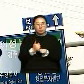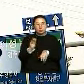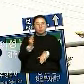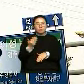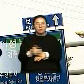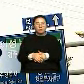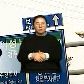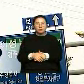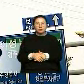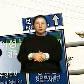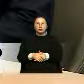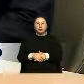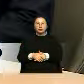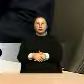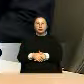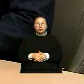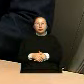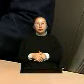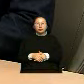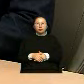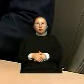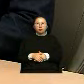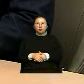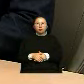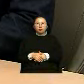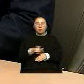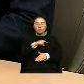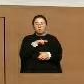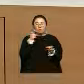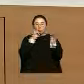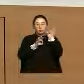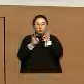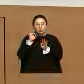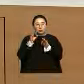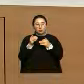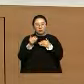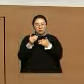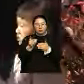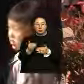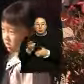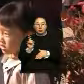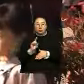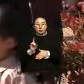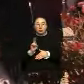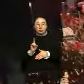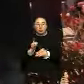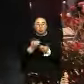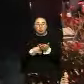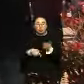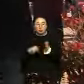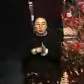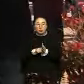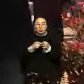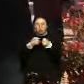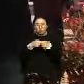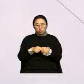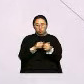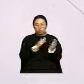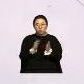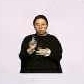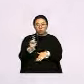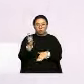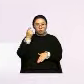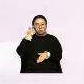이렇게 생각이 됩니다. 좀 끝으로 이제 그 명칭찾기 캠페인을 진행해 나가시면서 이를 위해서 이제 구체적으로 혹시 준비